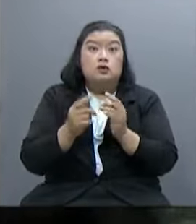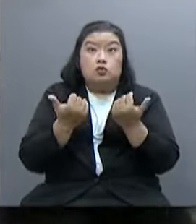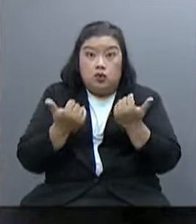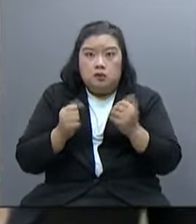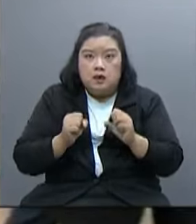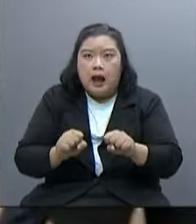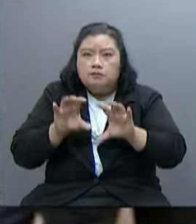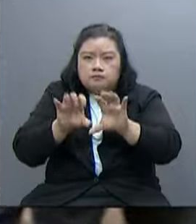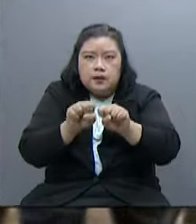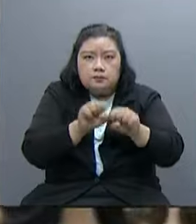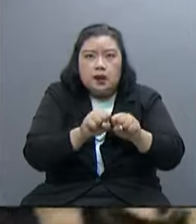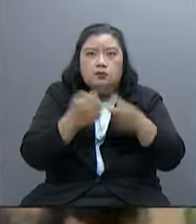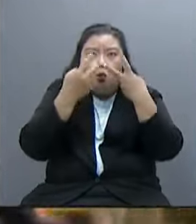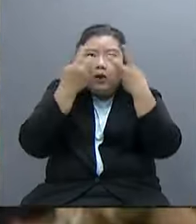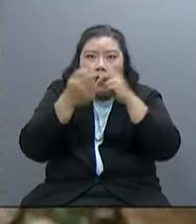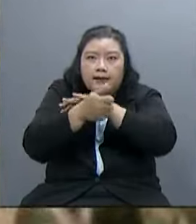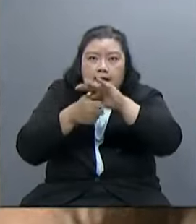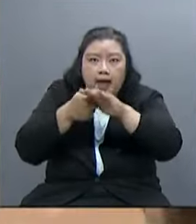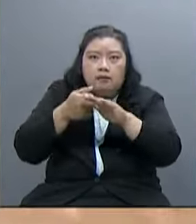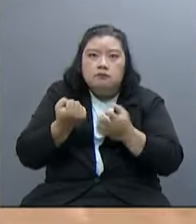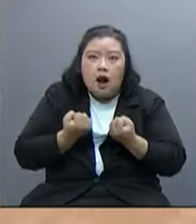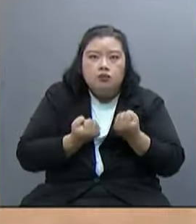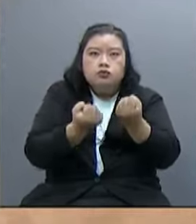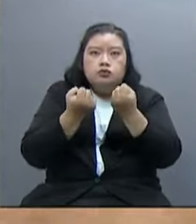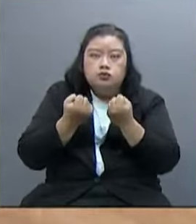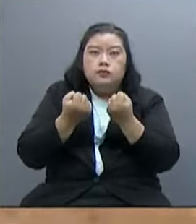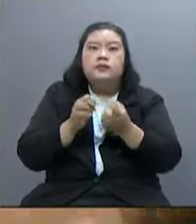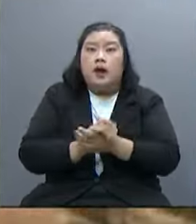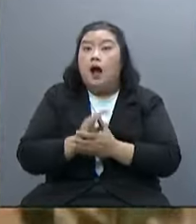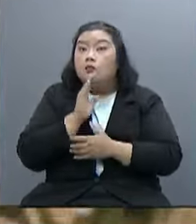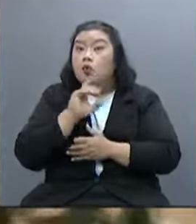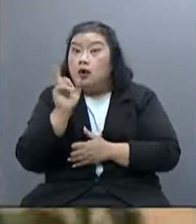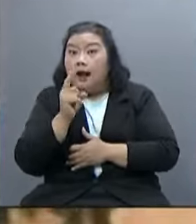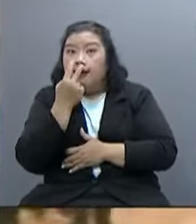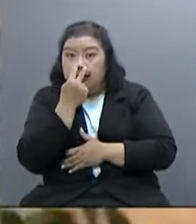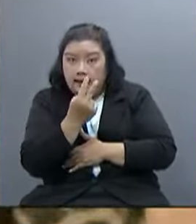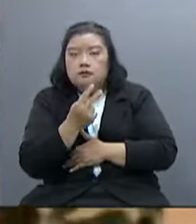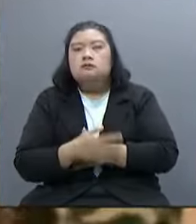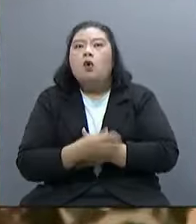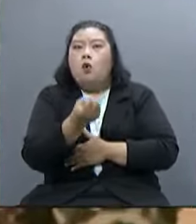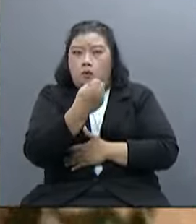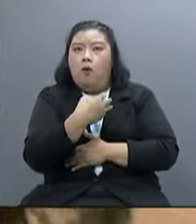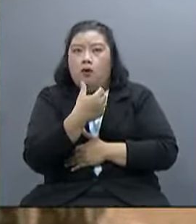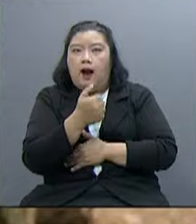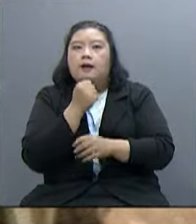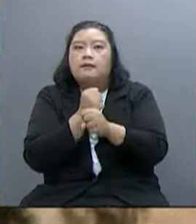บตัดไม้ลำเลียงไม้ผิดกฎหมายอย่างต่อเนื่องนะคะถ้าประชาชนพบขอให้แจ้งเบาะแสมายังเจ้าหน้า